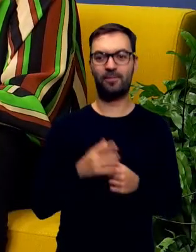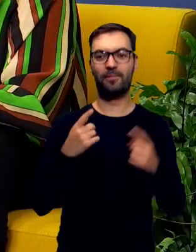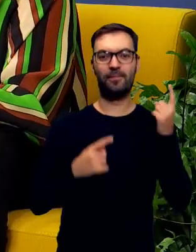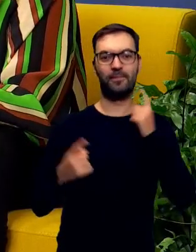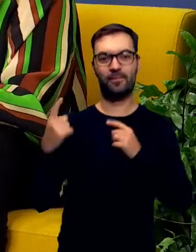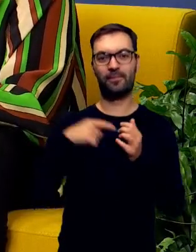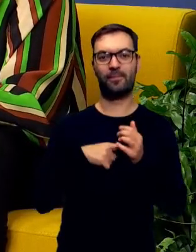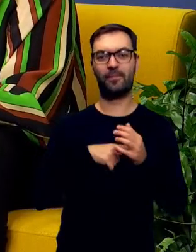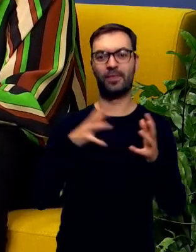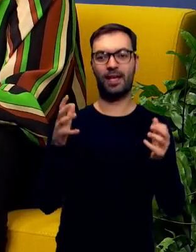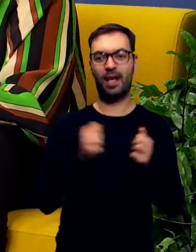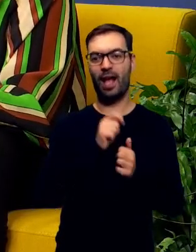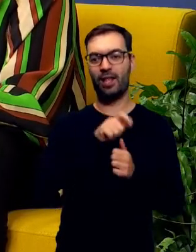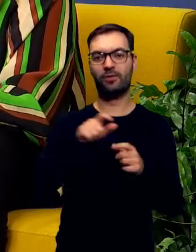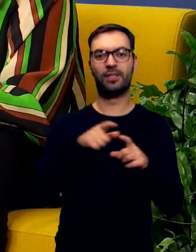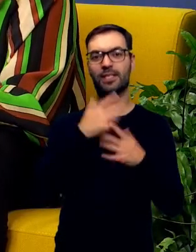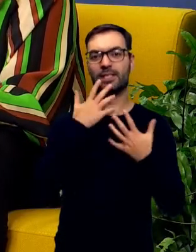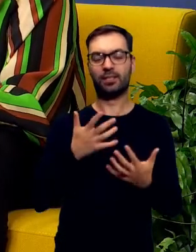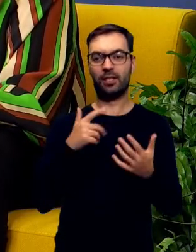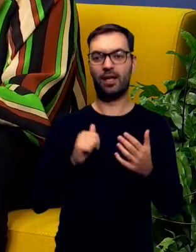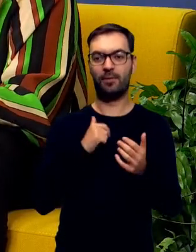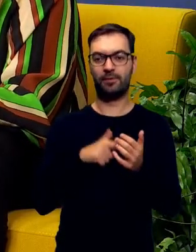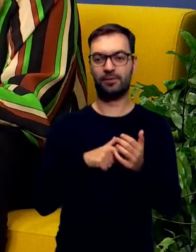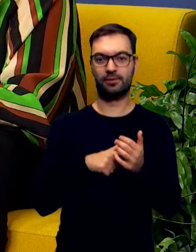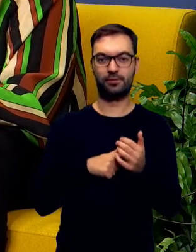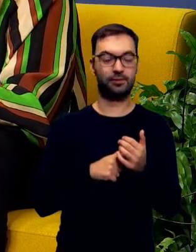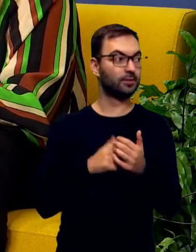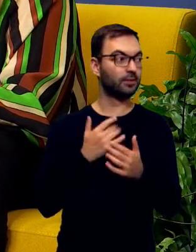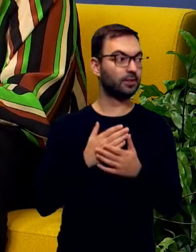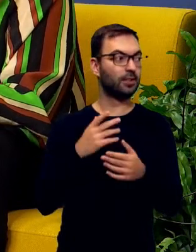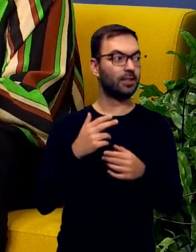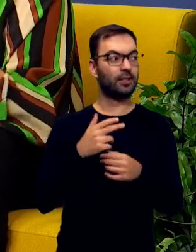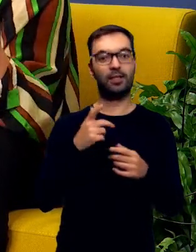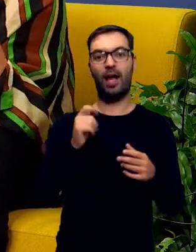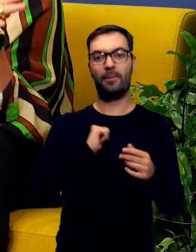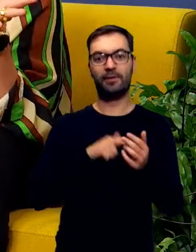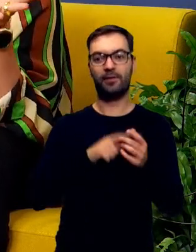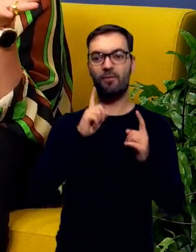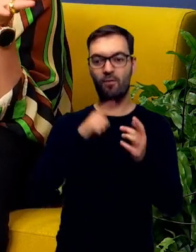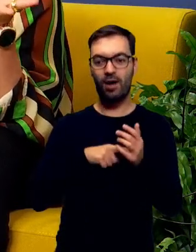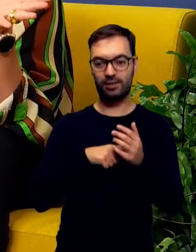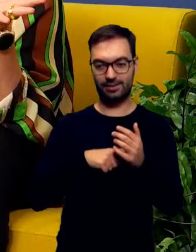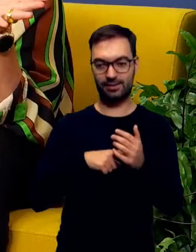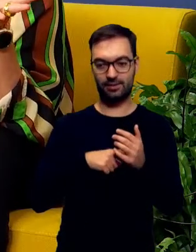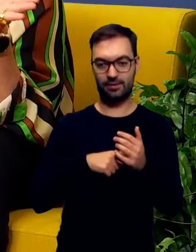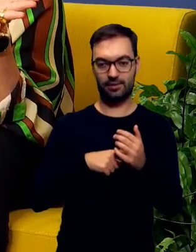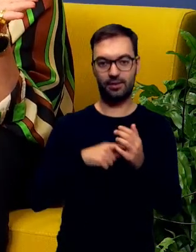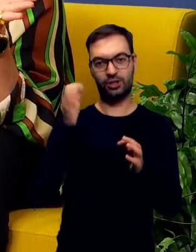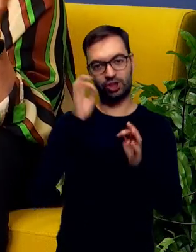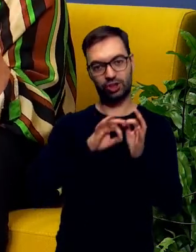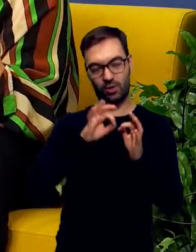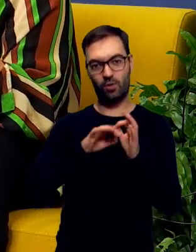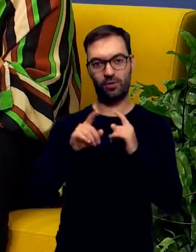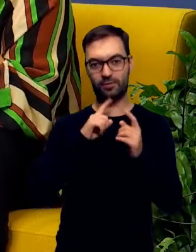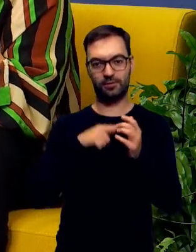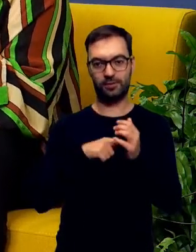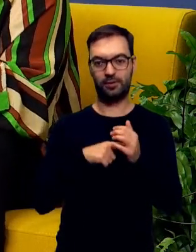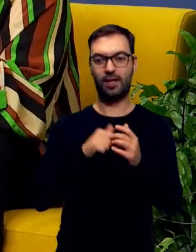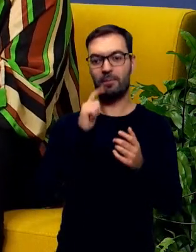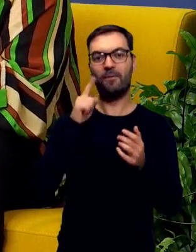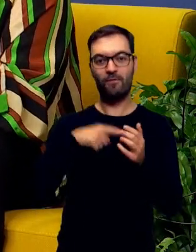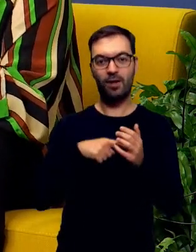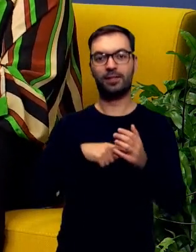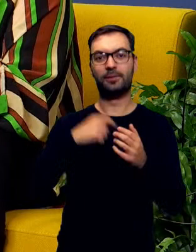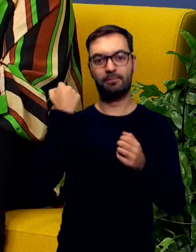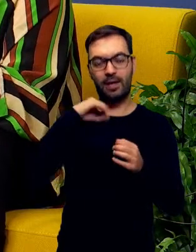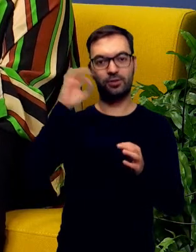że ratownikom zależało na tym, jeśli już podjęłam ten temat, żeby właśnie, teraz do tej szczegółowości nawiązuję, żeby